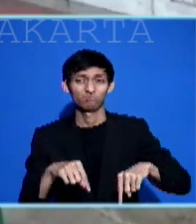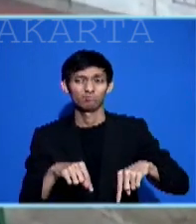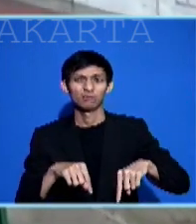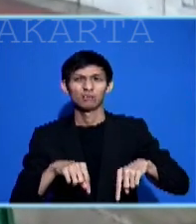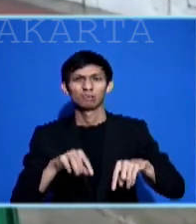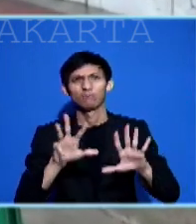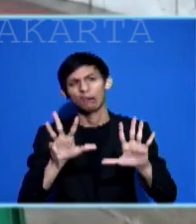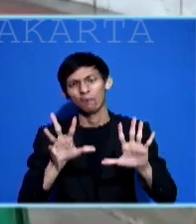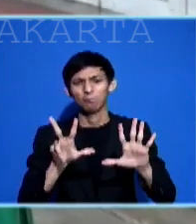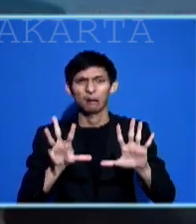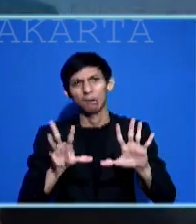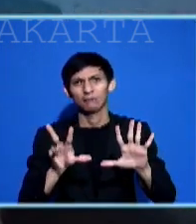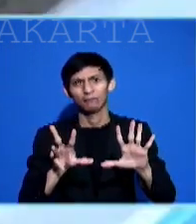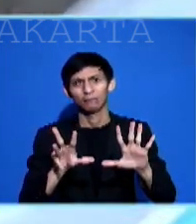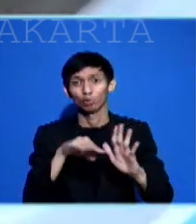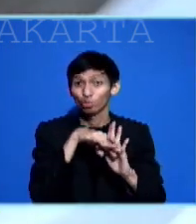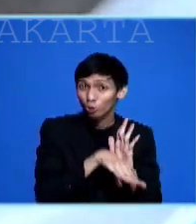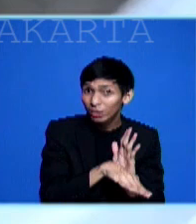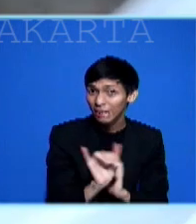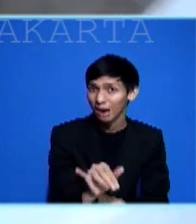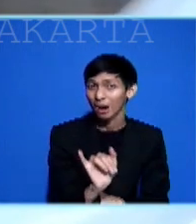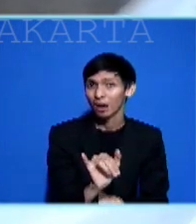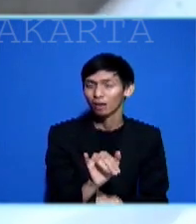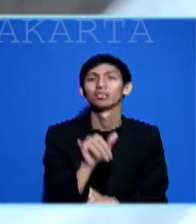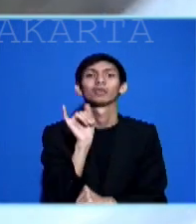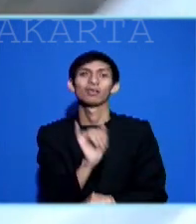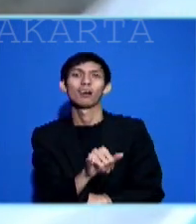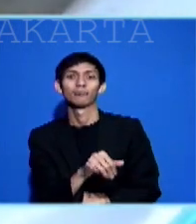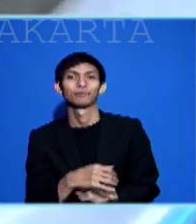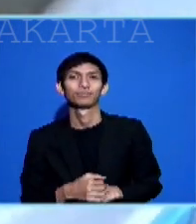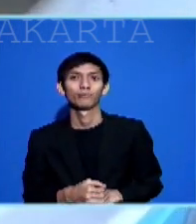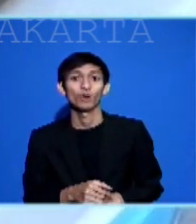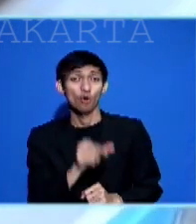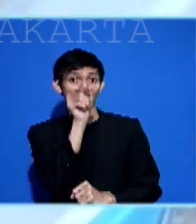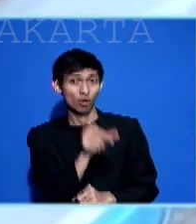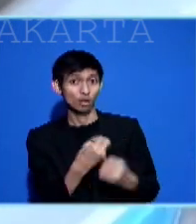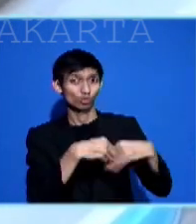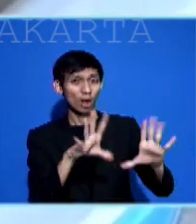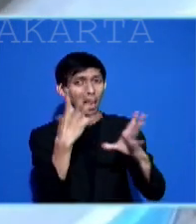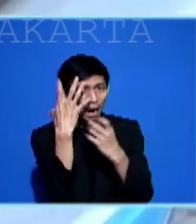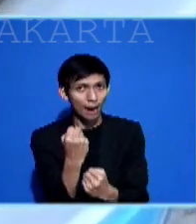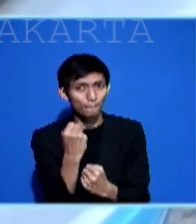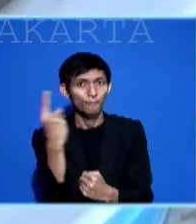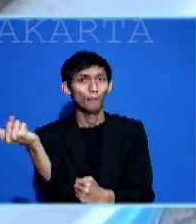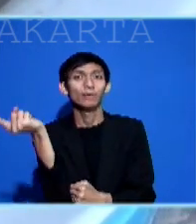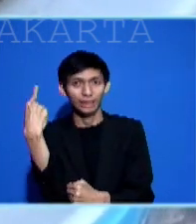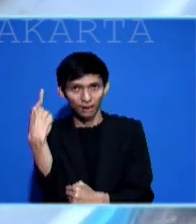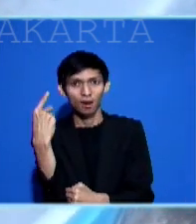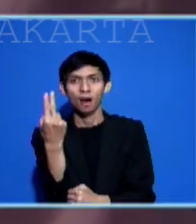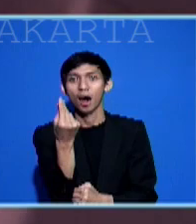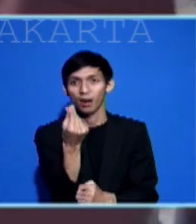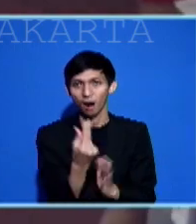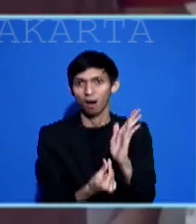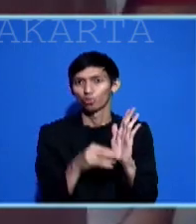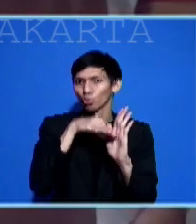Del turun ya turun pedagang hanya bisa berharap pihak terkait untuk segera mengatasi dan menurunkan harga beras apalagi makin dekat